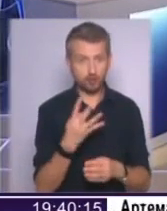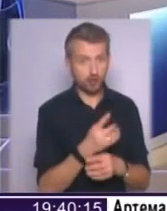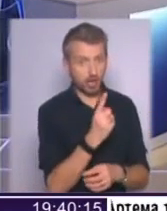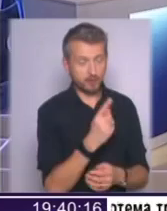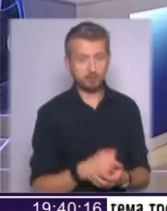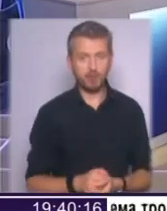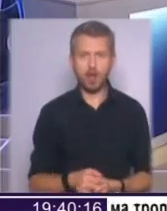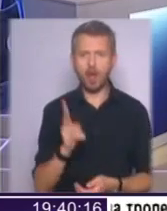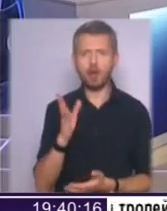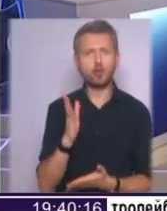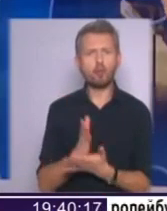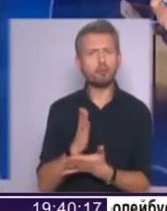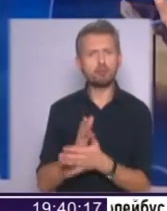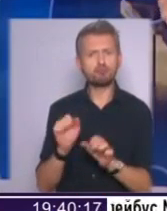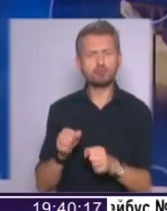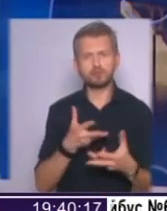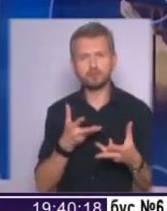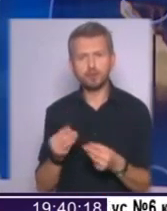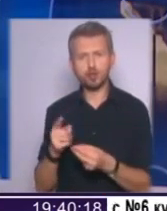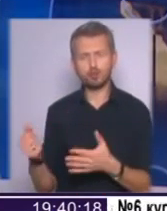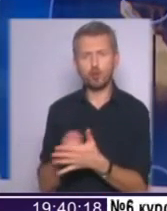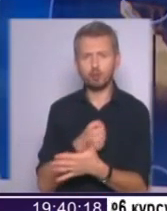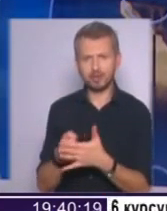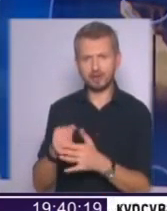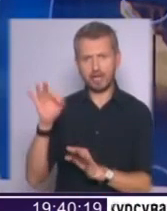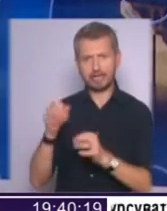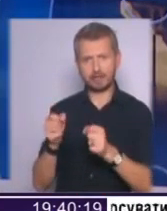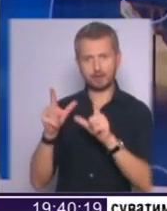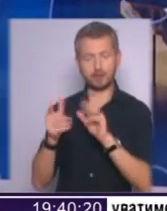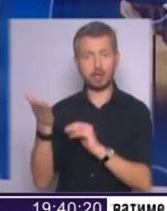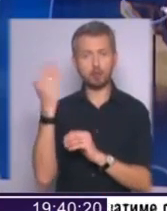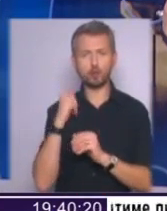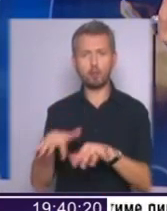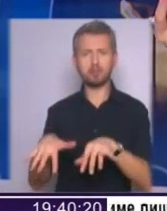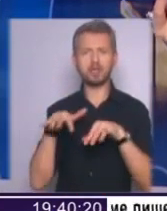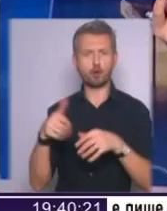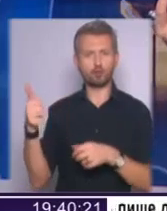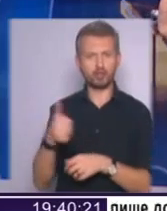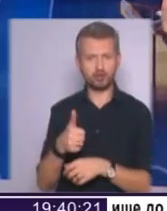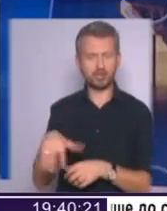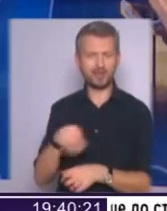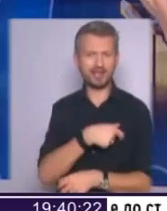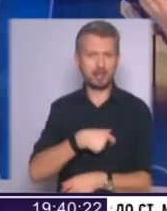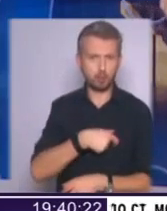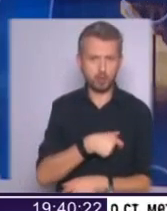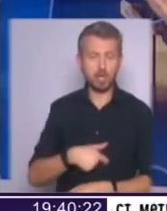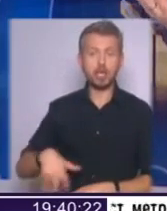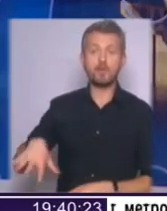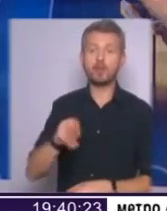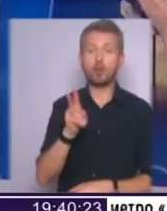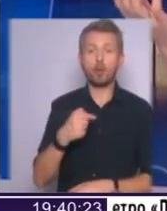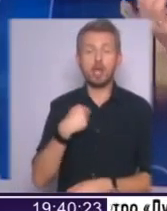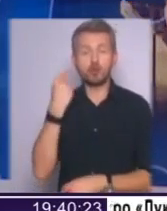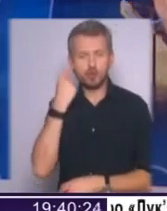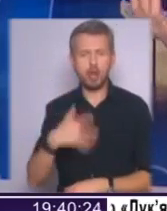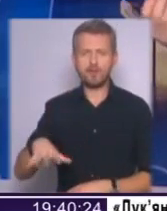має важелі, щоб все-таки добитися цієї індексації? Тому що на минулому пленарному тижні, ну, всі депутати, мені здається, всі, принаймні, кого я чула, вони